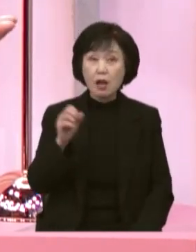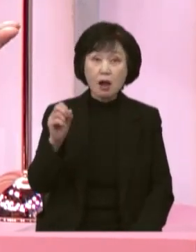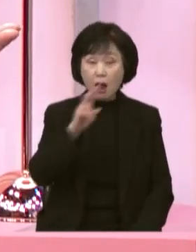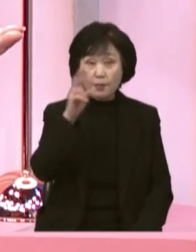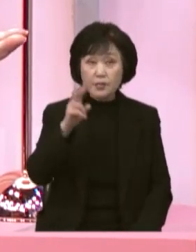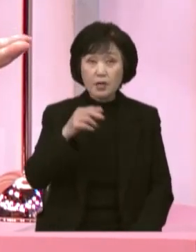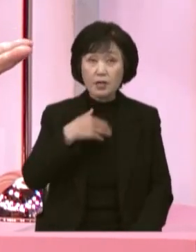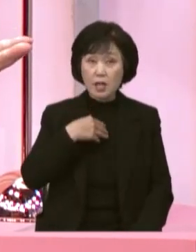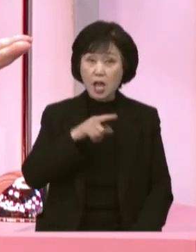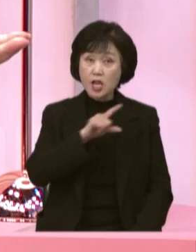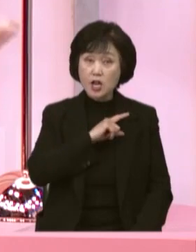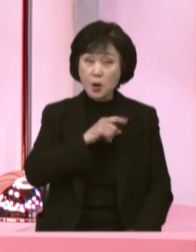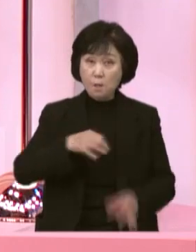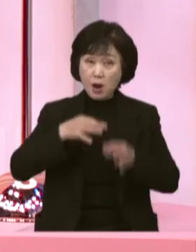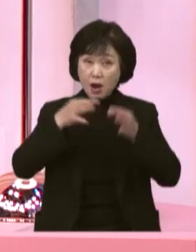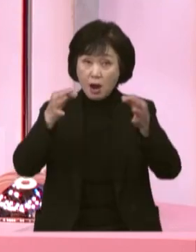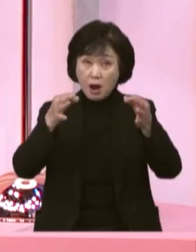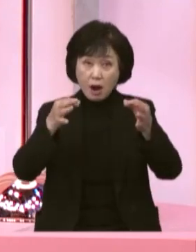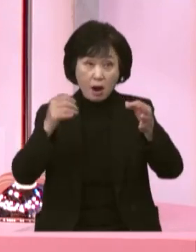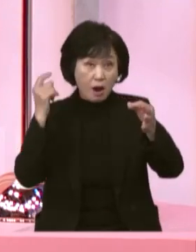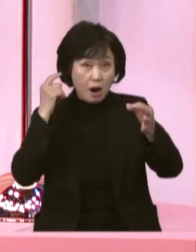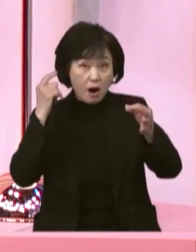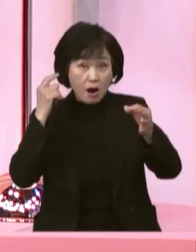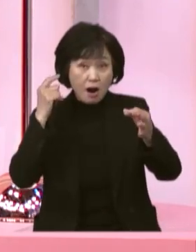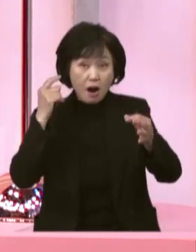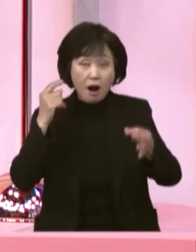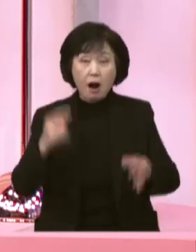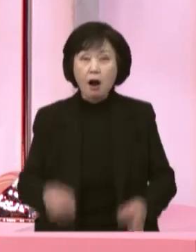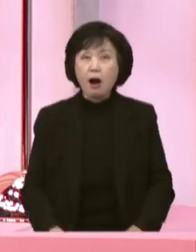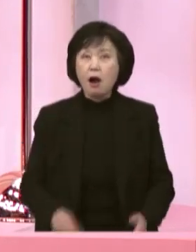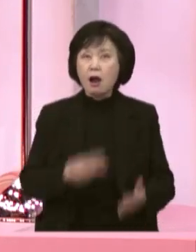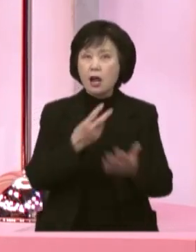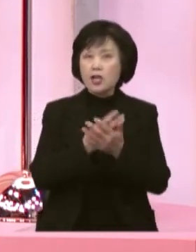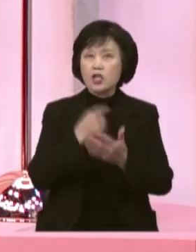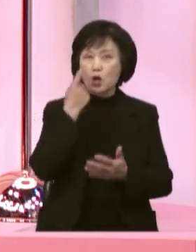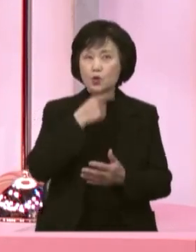하나님께 예. 영광 돌리겠습니다 이 말 외에는 이거